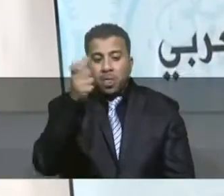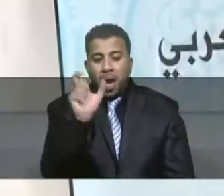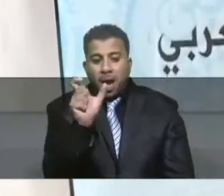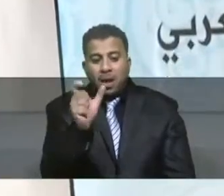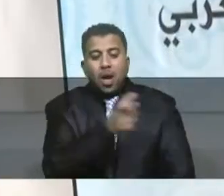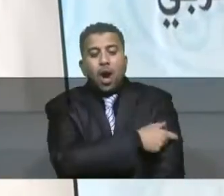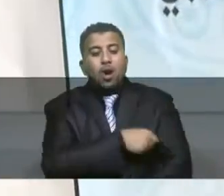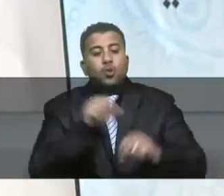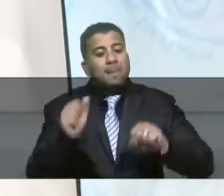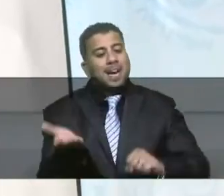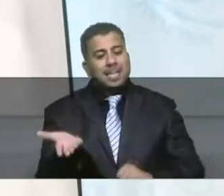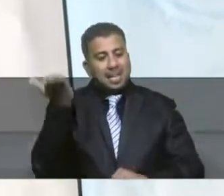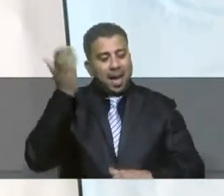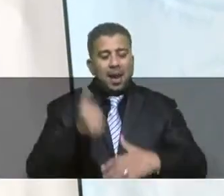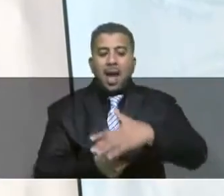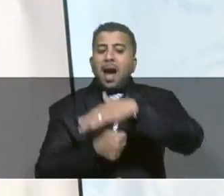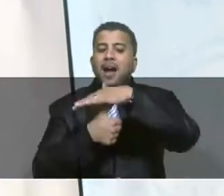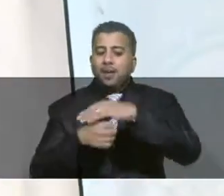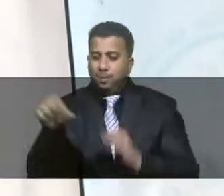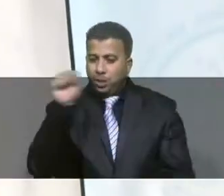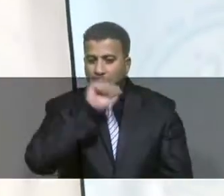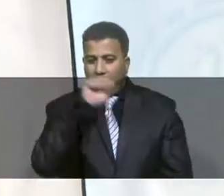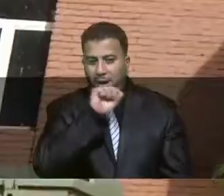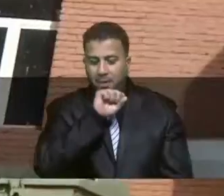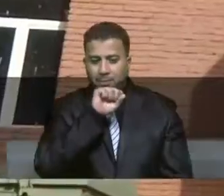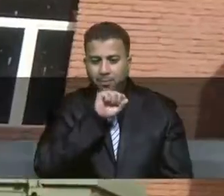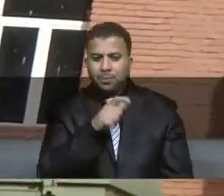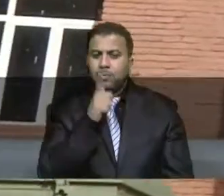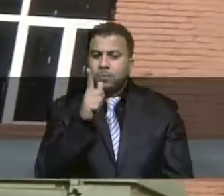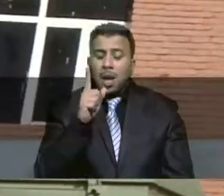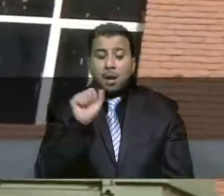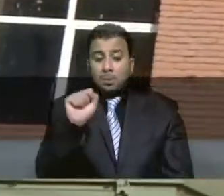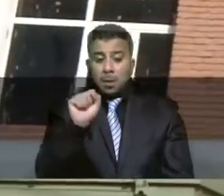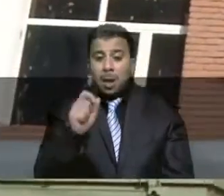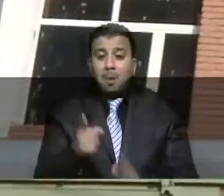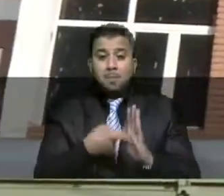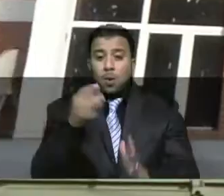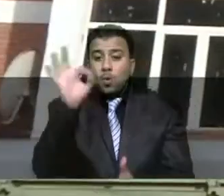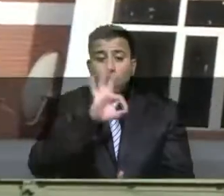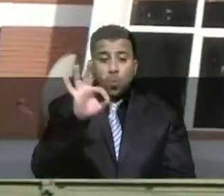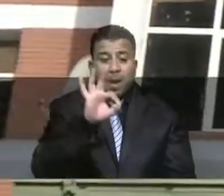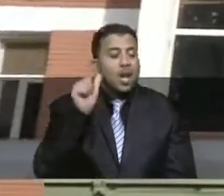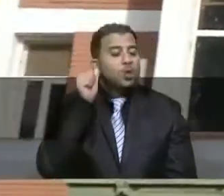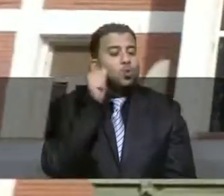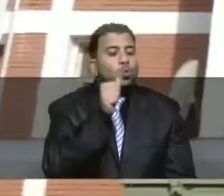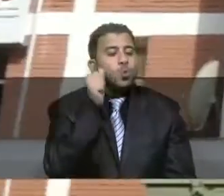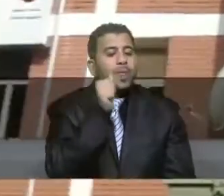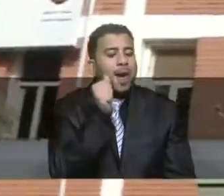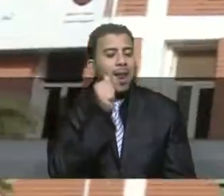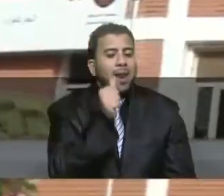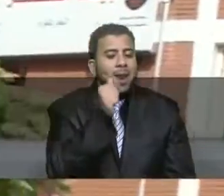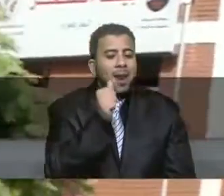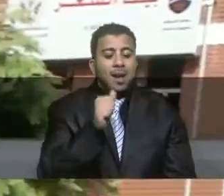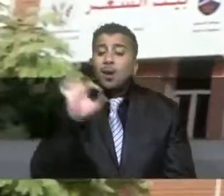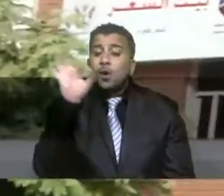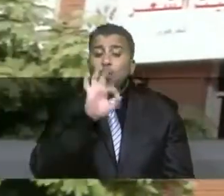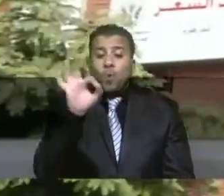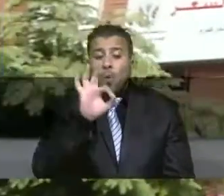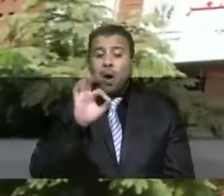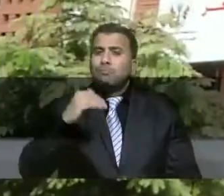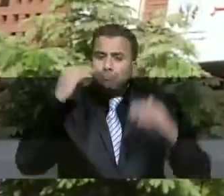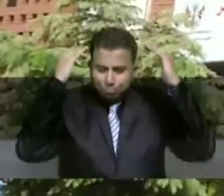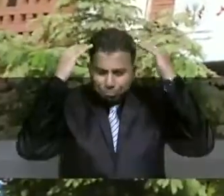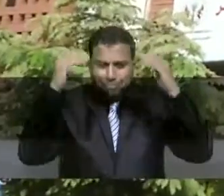محمد القاسمي عضو المجلس الأعلى حاكم الشارقة، وهذه المرة في سماء السودان وفي أفق خرطومه